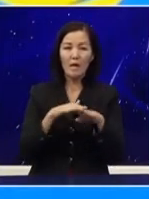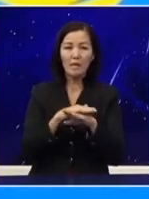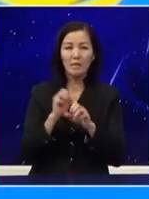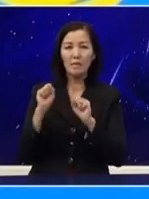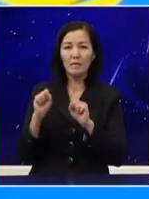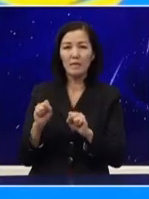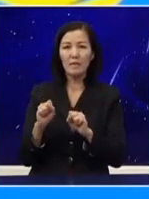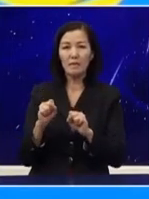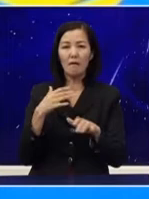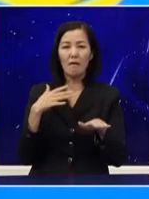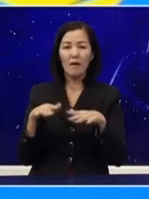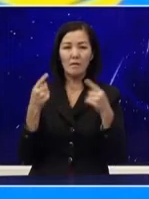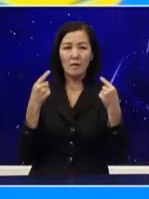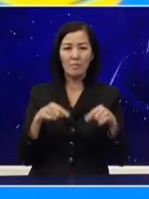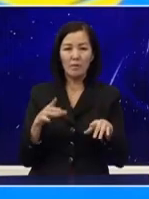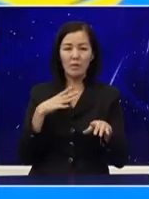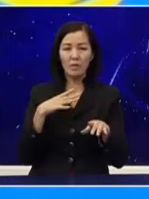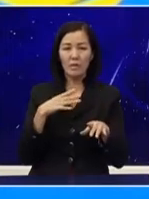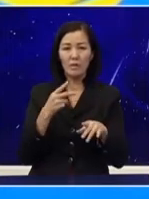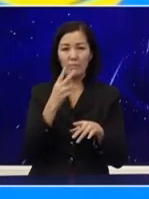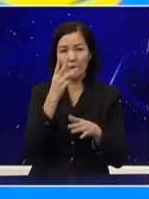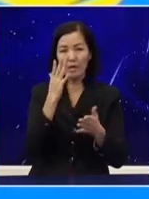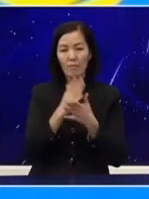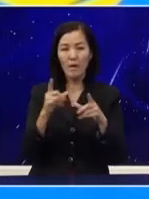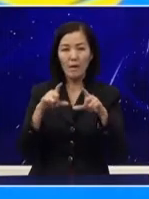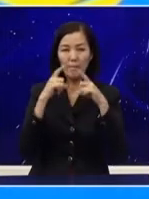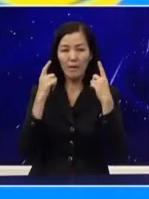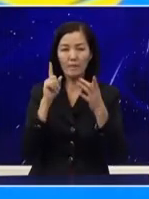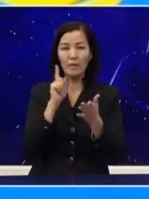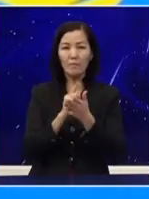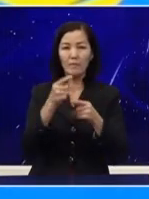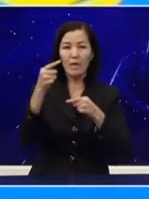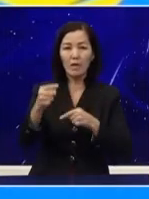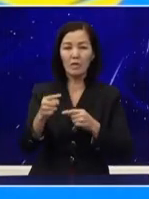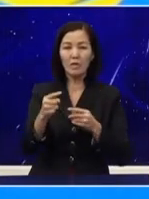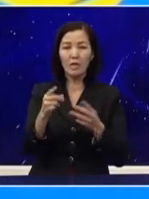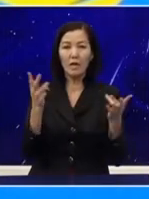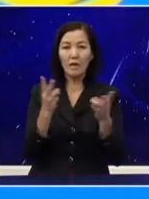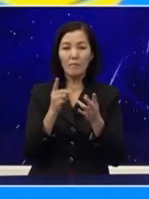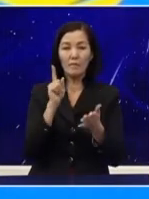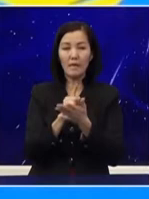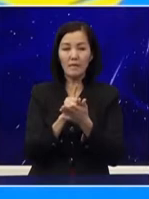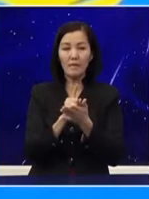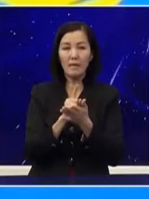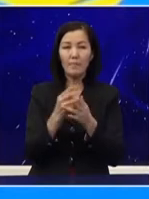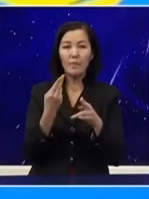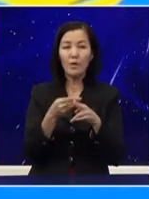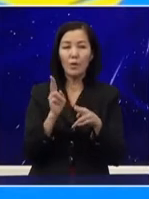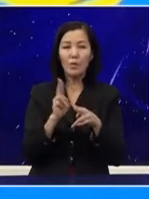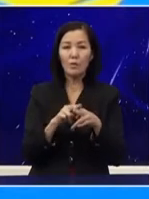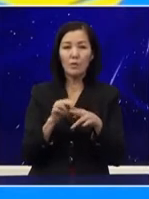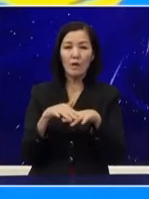сақтығы әлсіреп бара жатқанын байқап отырмыз. Маска тағу мен әлеуметтік қашықтық режимі сақтала бермейді. Осының салдары